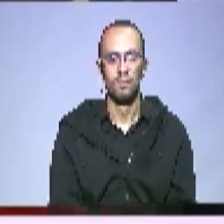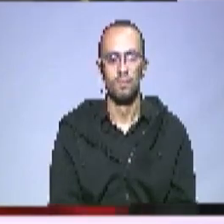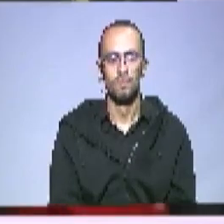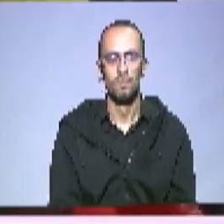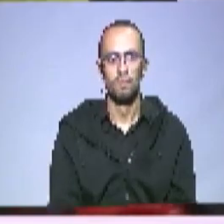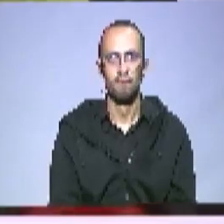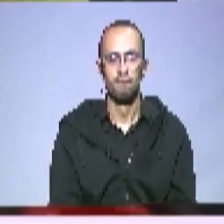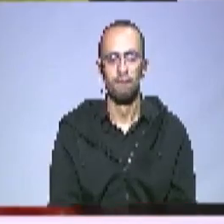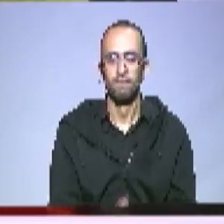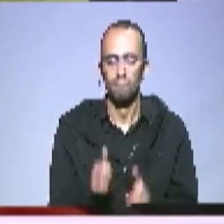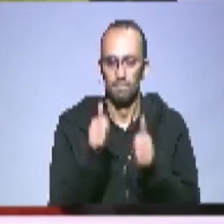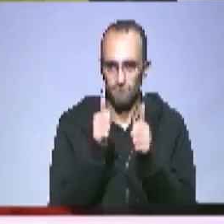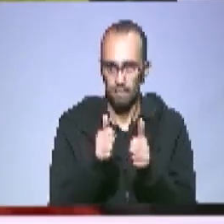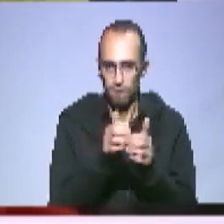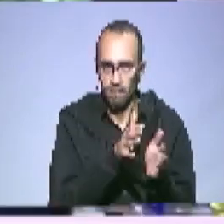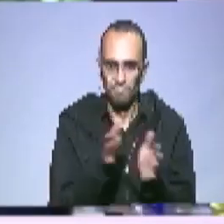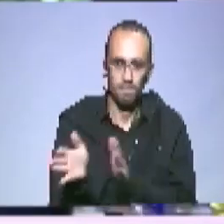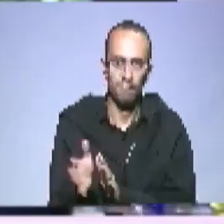طيب تمام كده؟